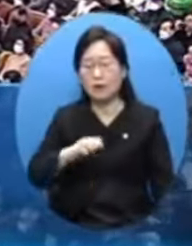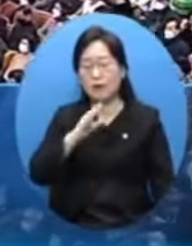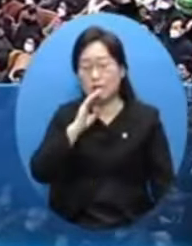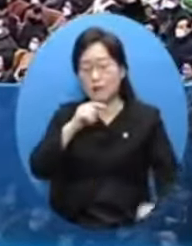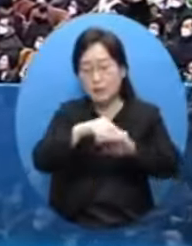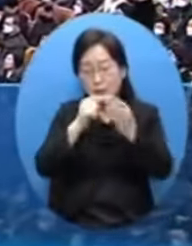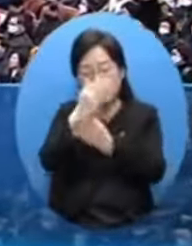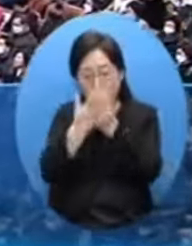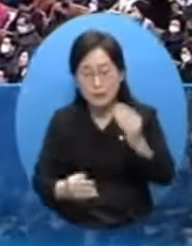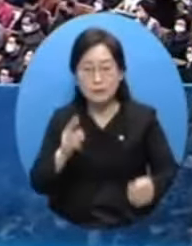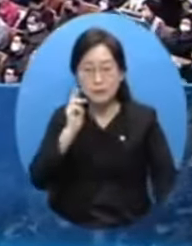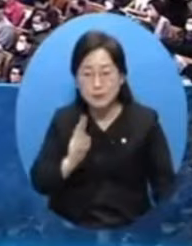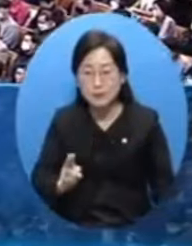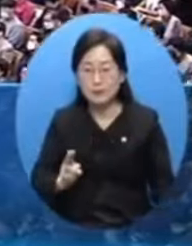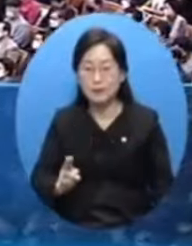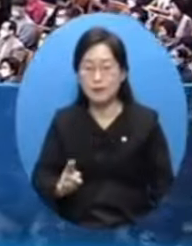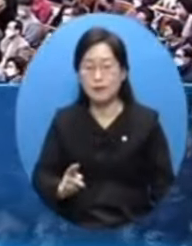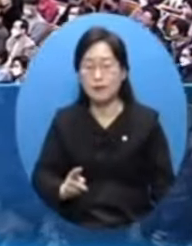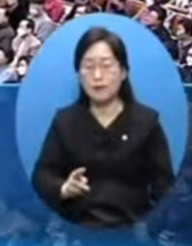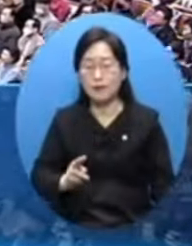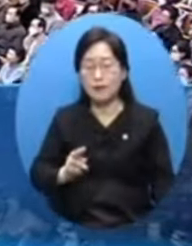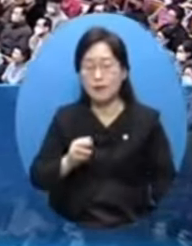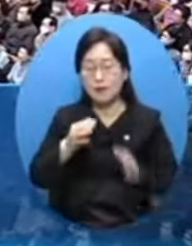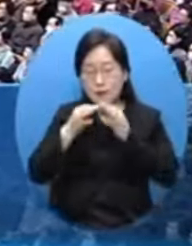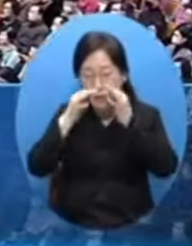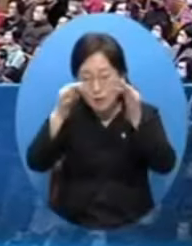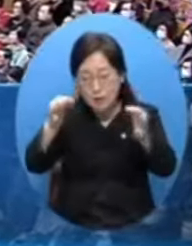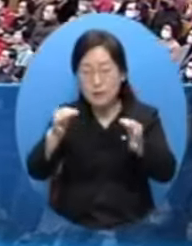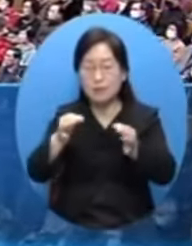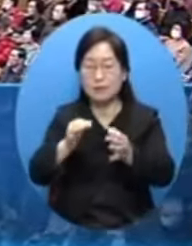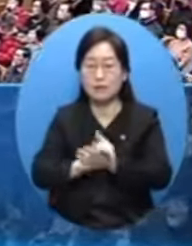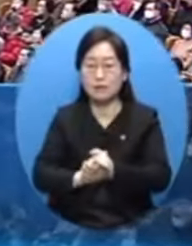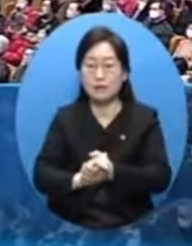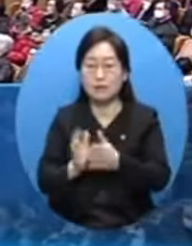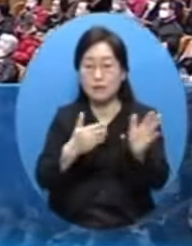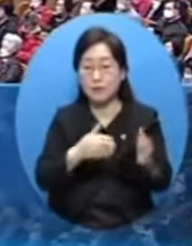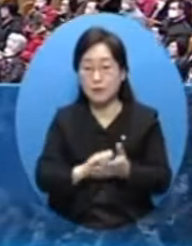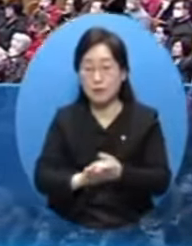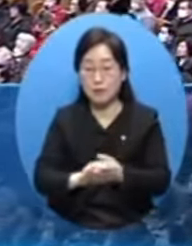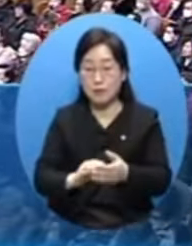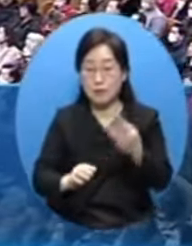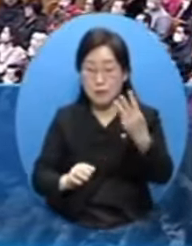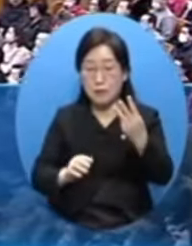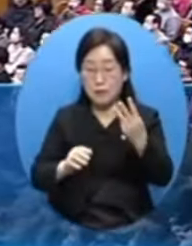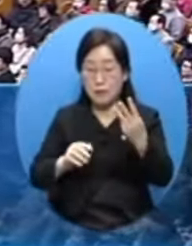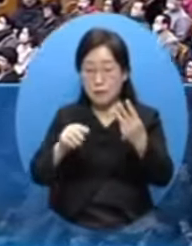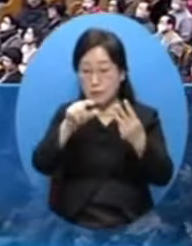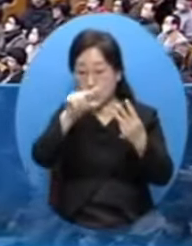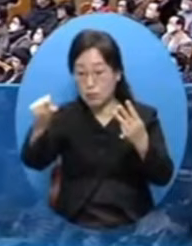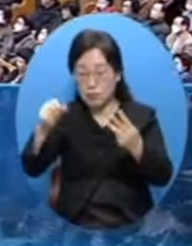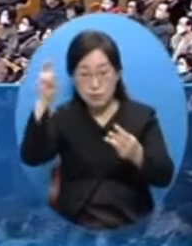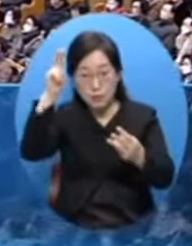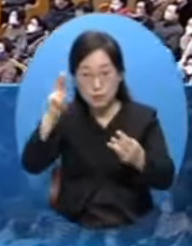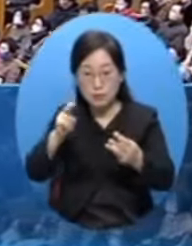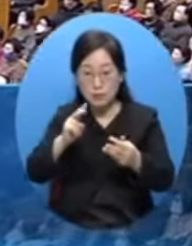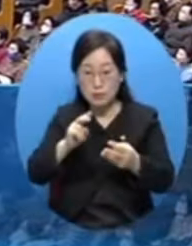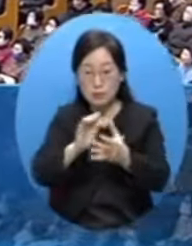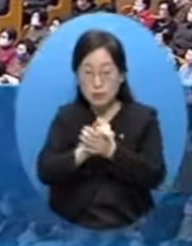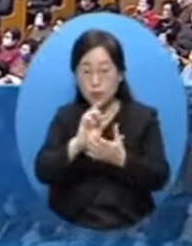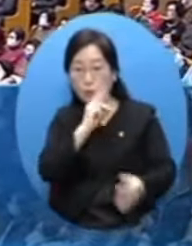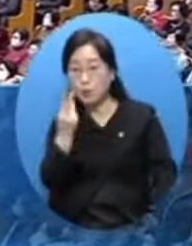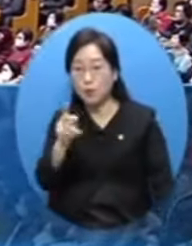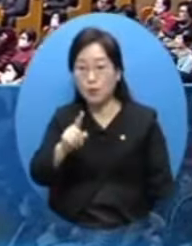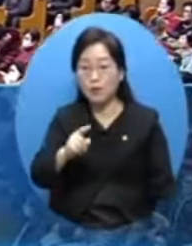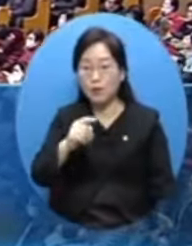기뻤으면 이렇게 그 간절히 부르짖었습니다 그런데 그런 3절에 가서 갑자기 그 기도가 바뀝니다 이스라엘의